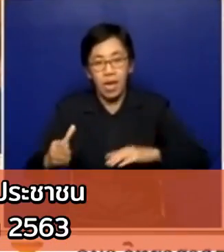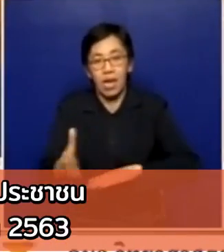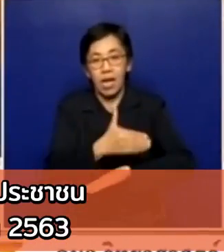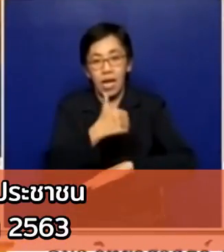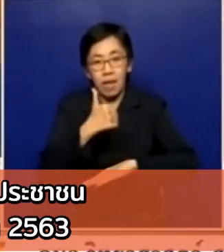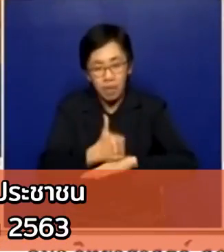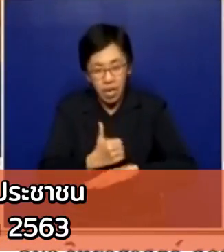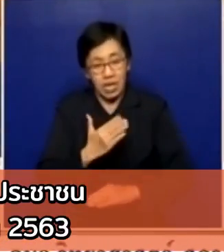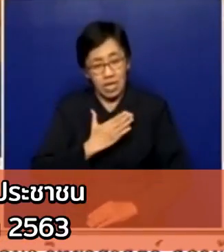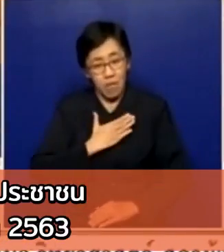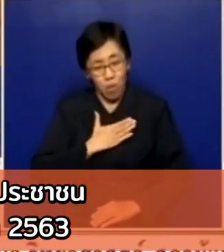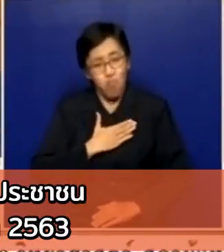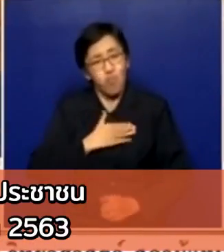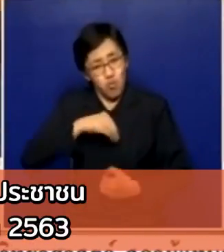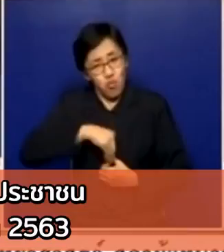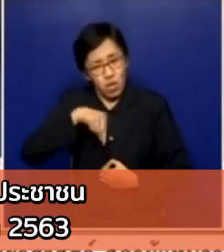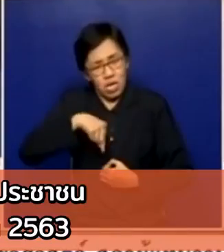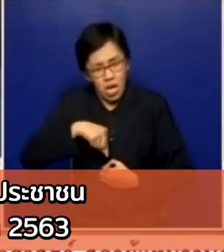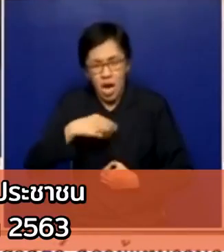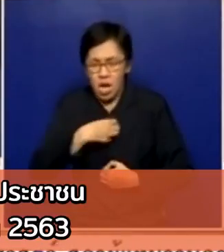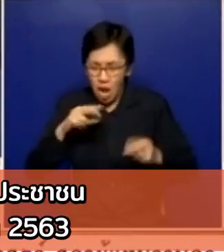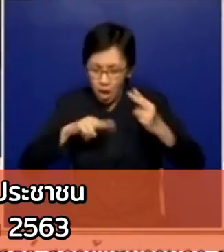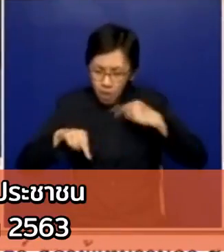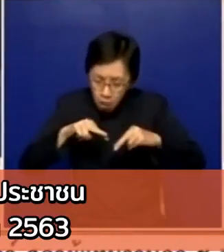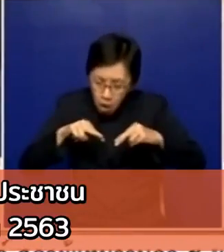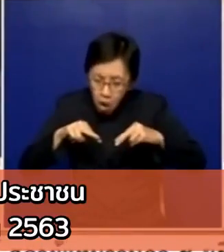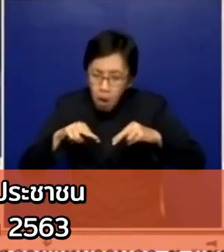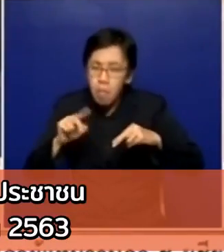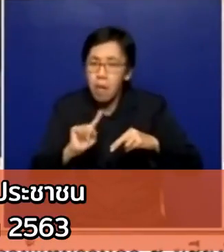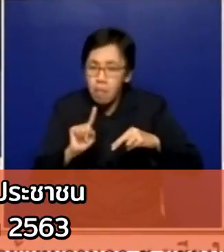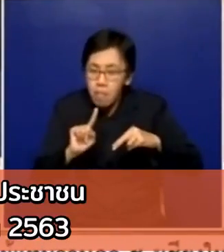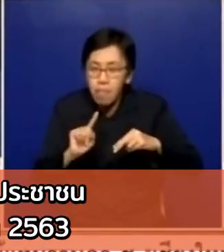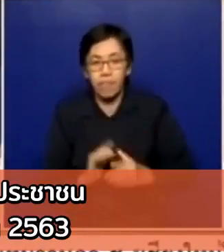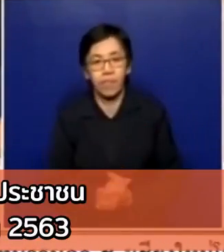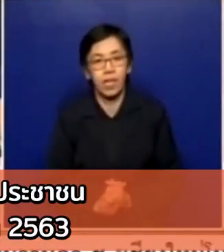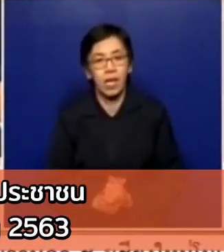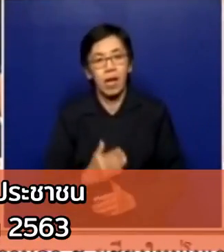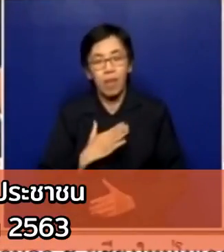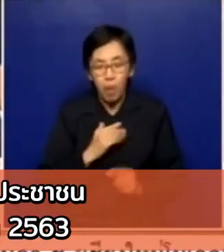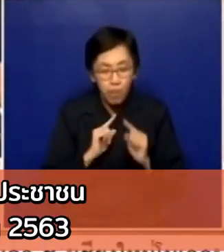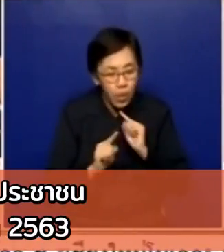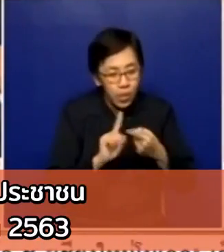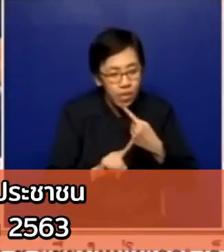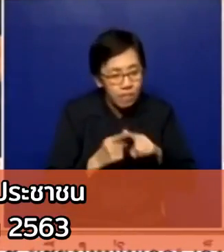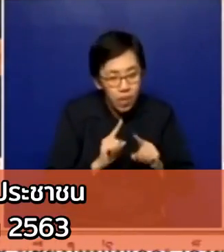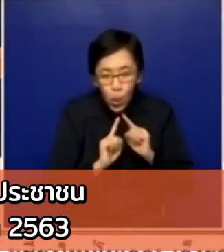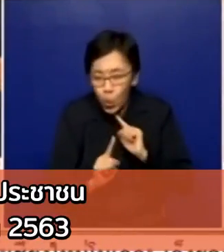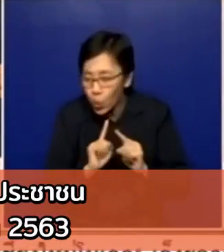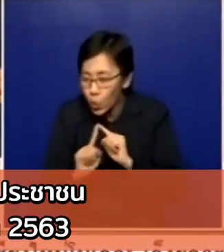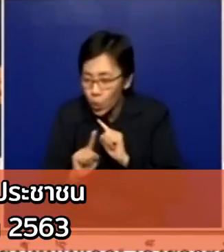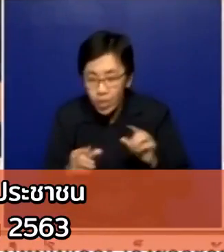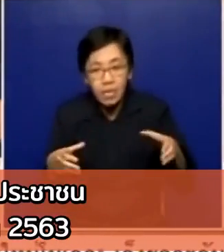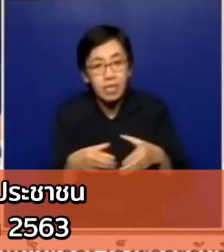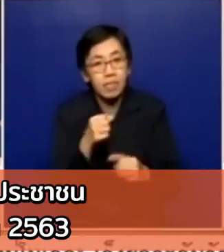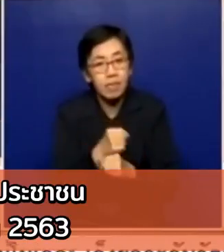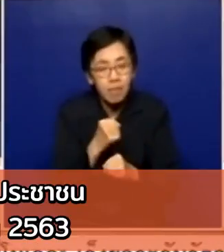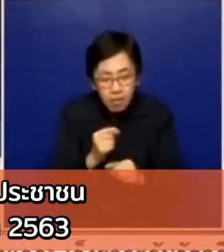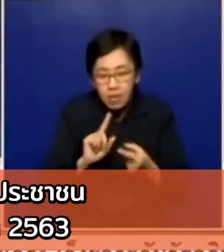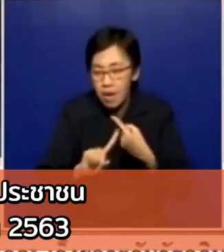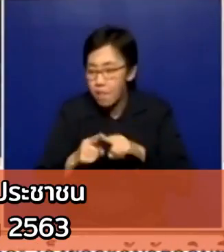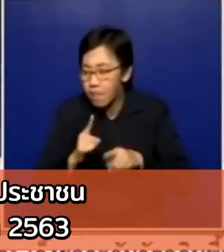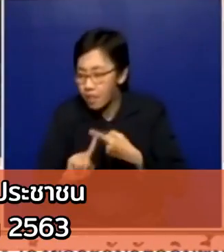ในประเทศที่ผมอาศัยอยู่เมื่อผมนำความฝันของผมไปพูดคุยกับเพื่อนฝูงทีมงานมิตรสหาย